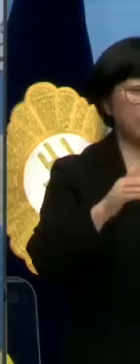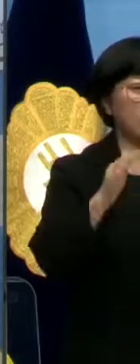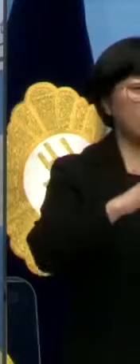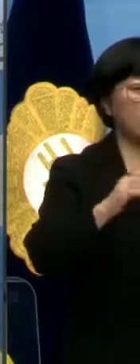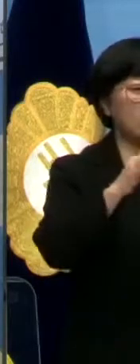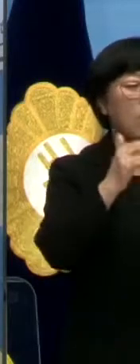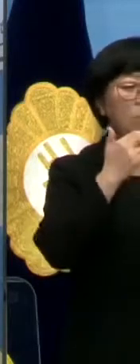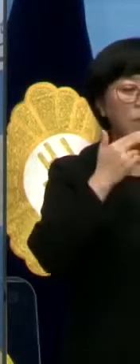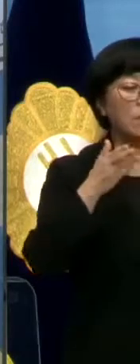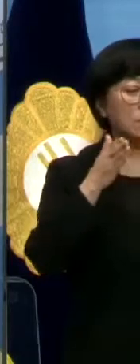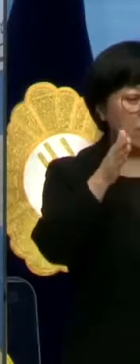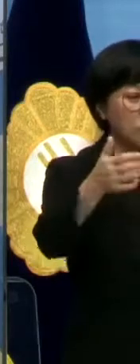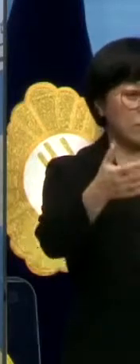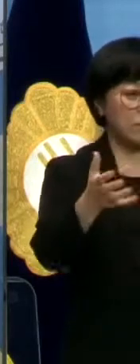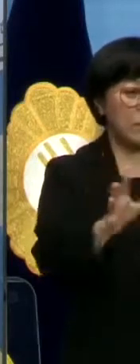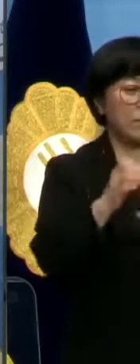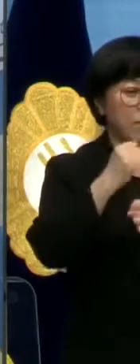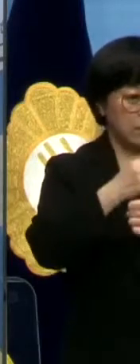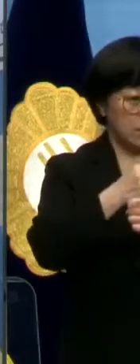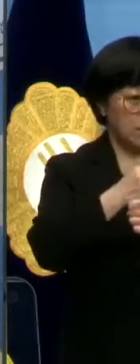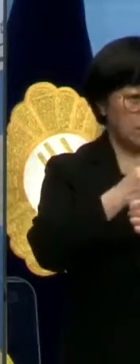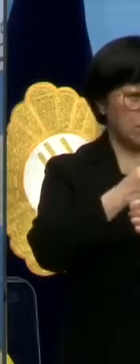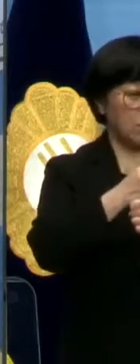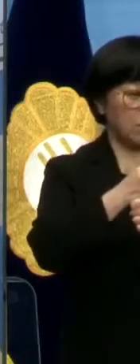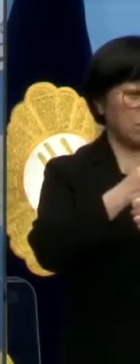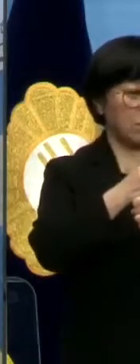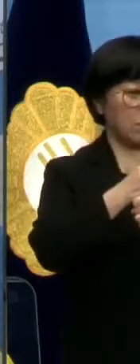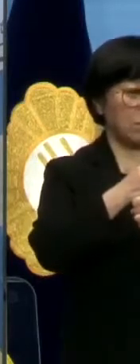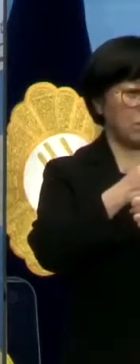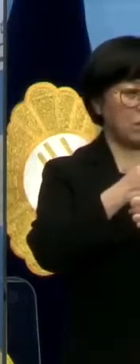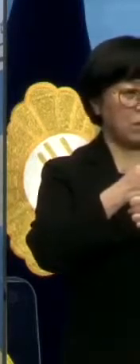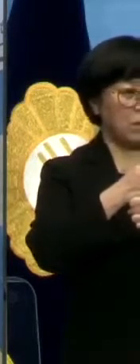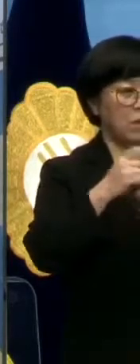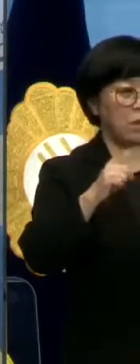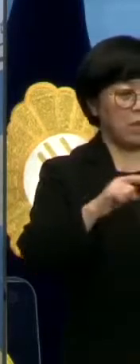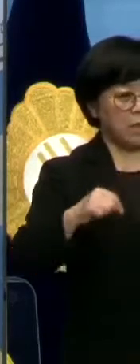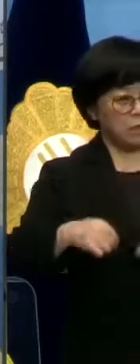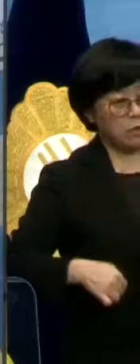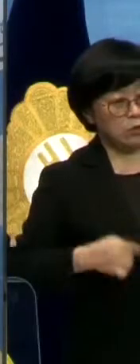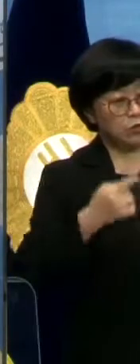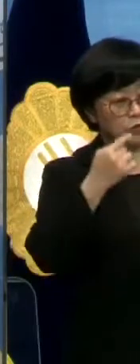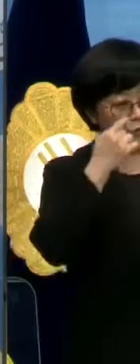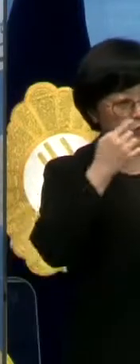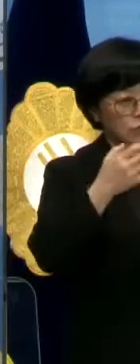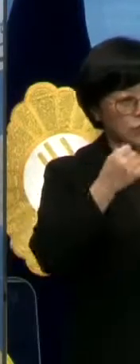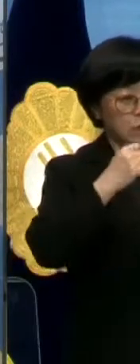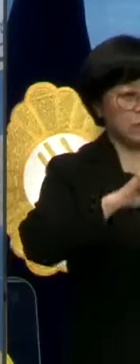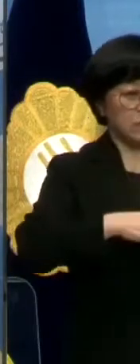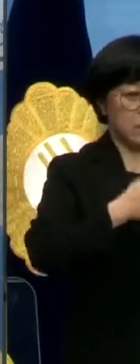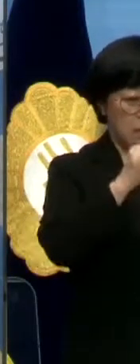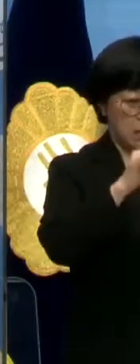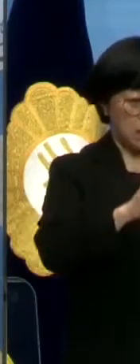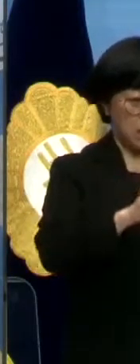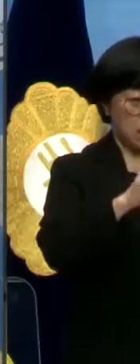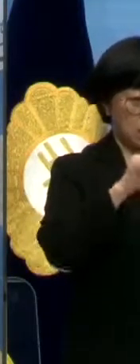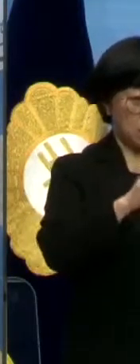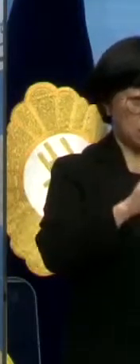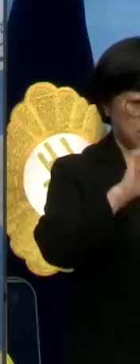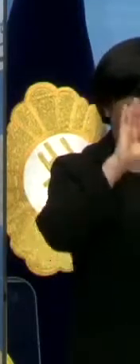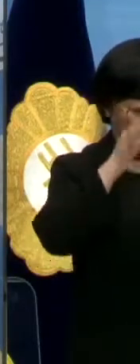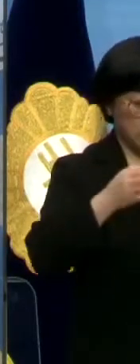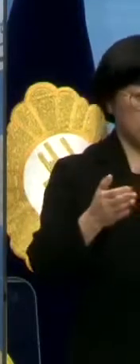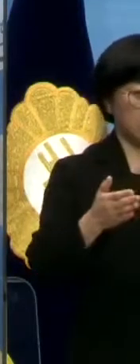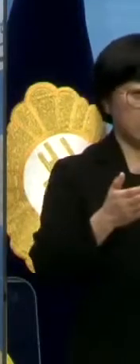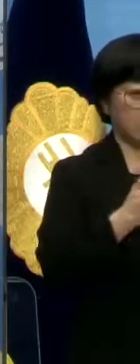전에 무엇이 우선인지 양심을 눈으로 자신들의 행위를 돌아봐